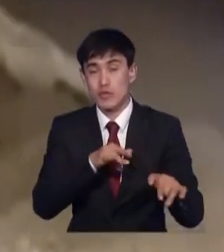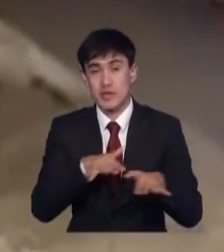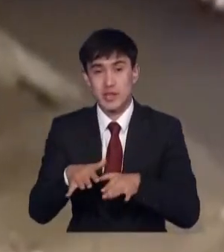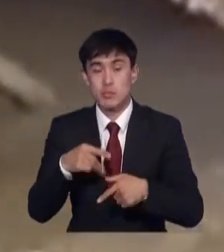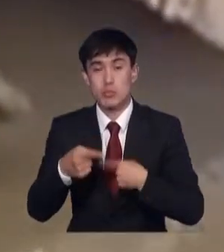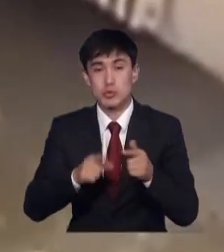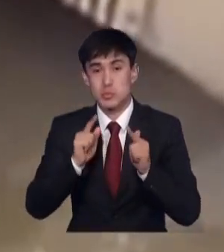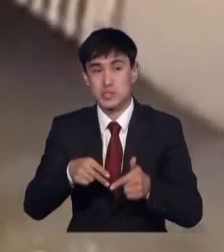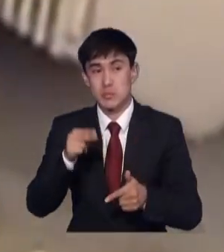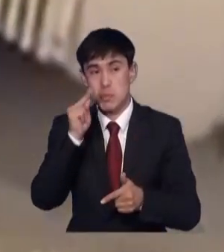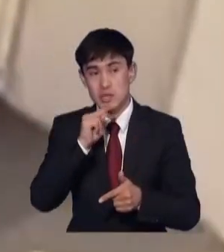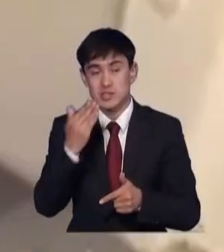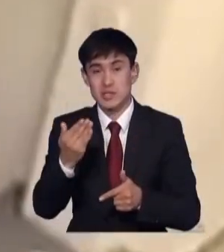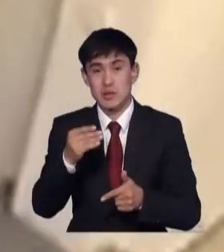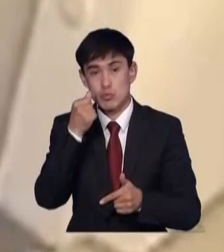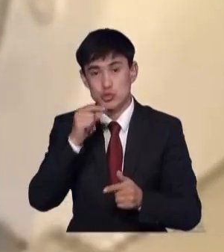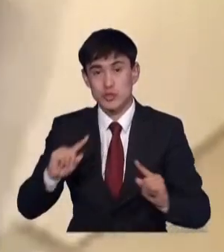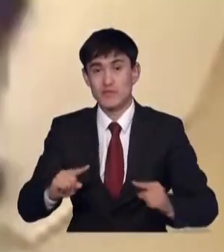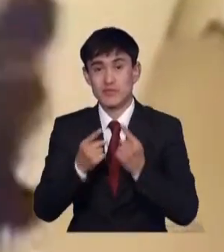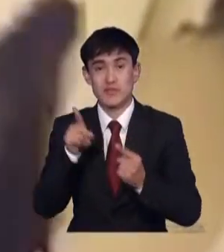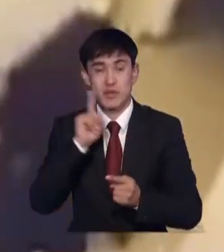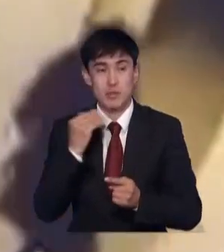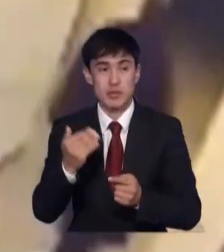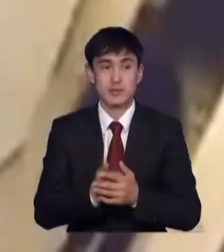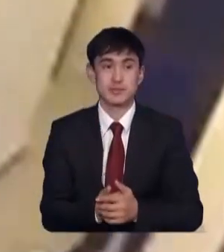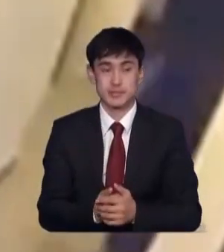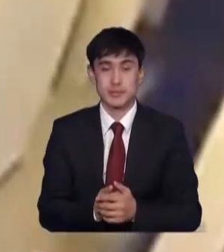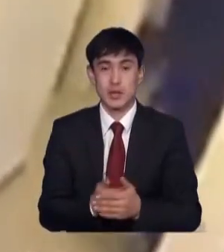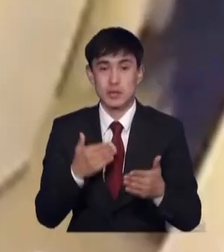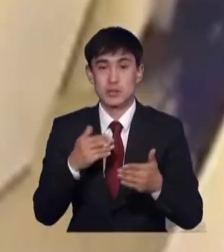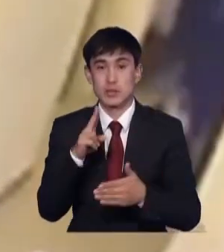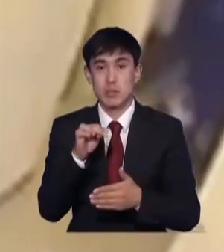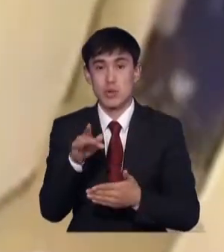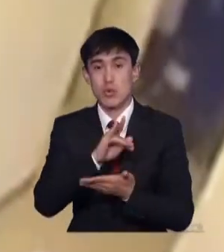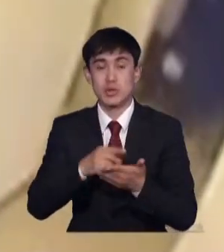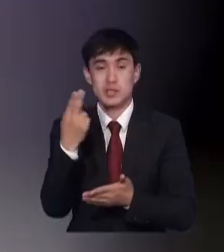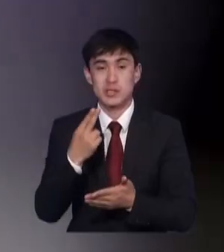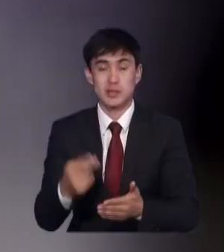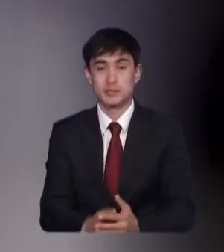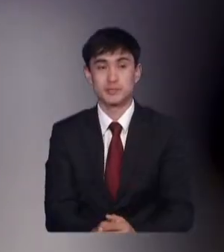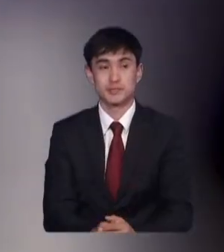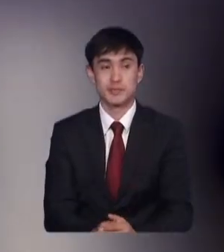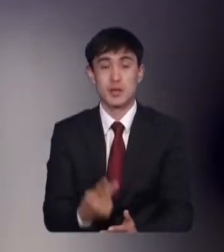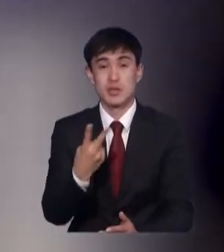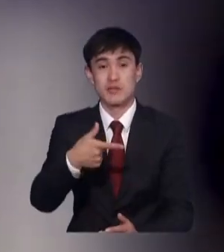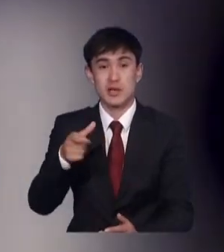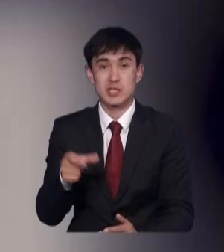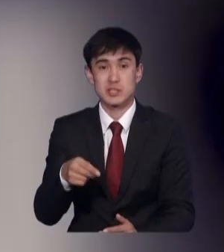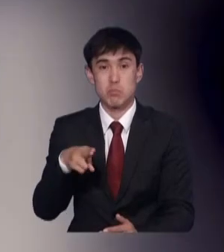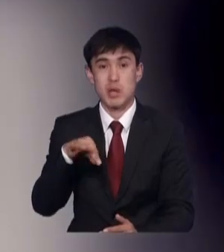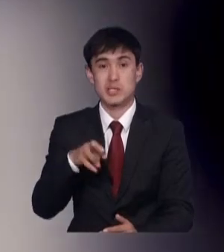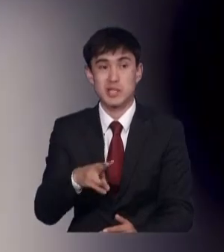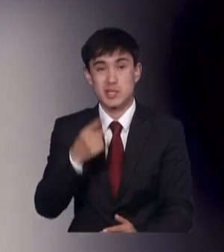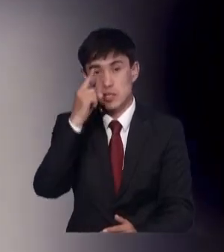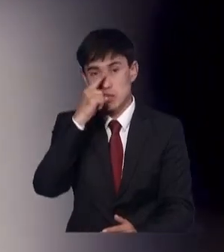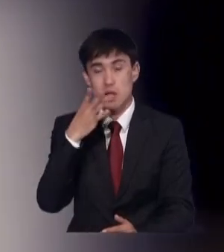после признательных показаний мужчину поместили в изолятор временного содержания ДП города Астана двое граждан Пакистана и